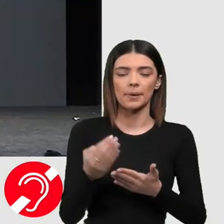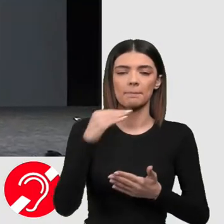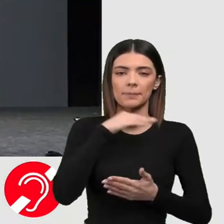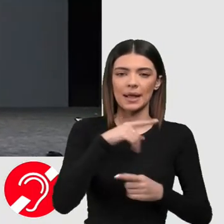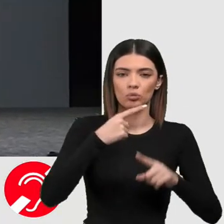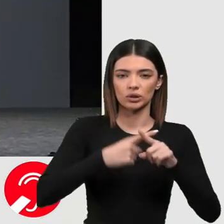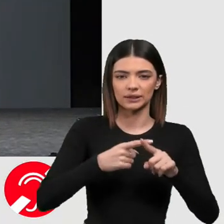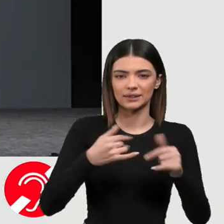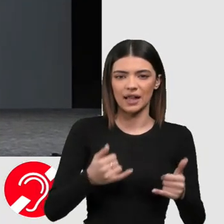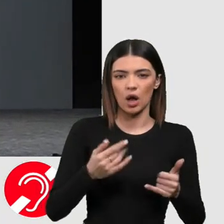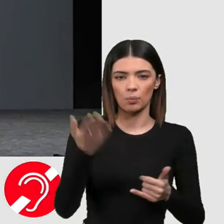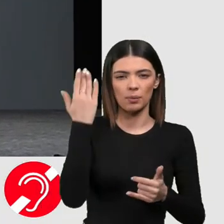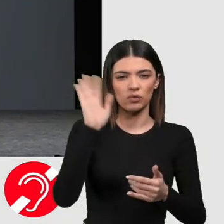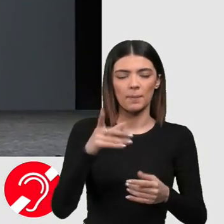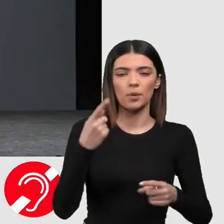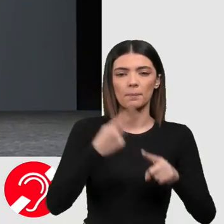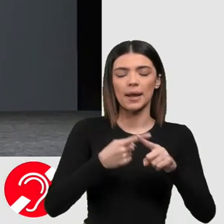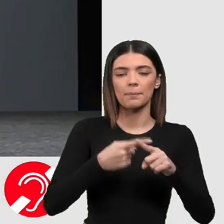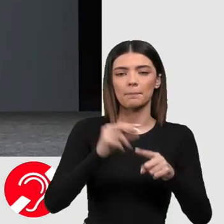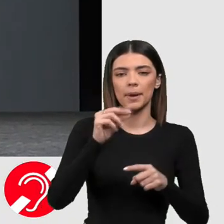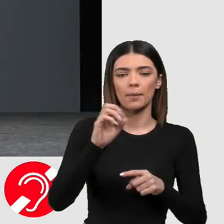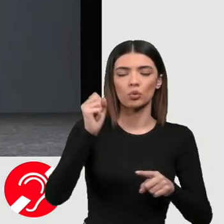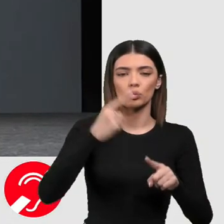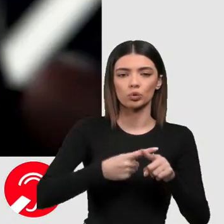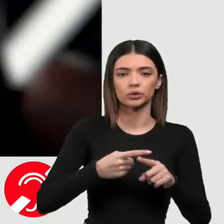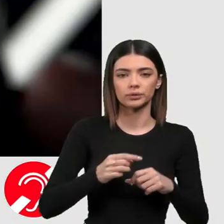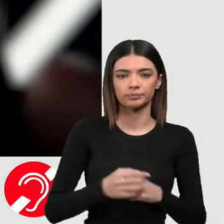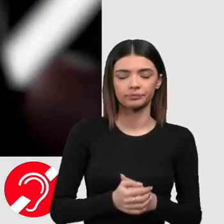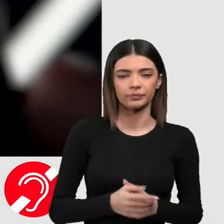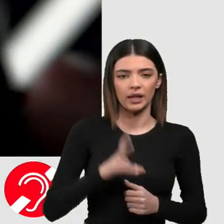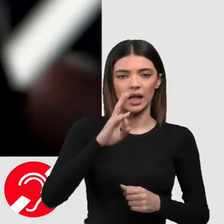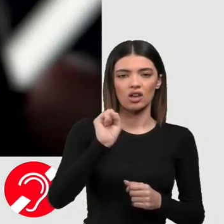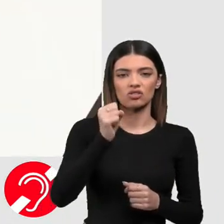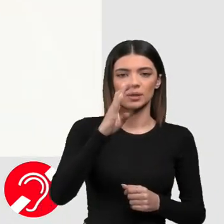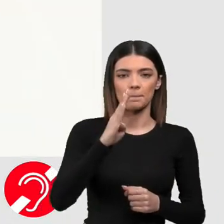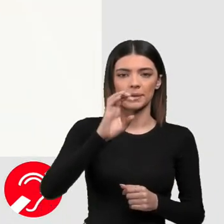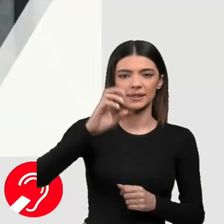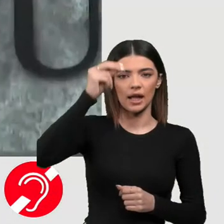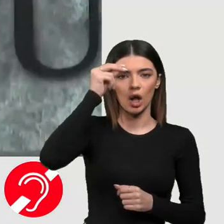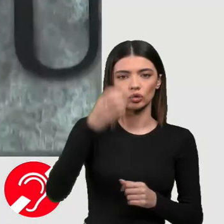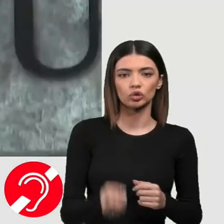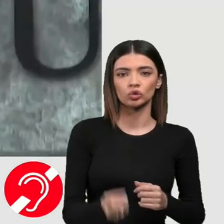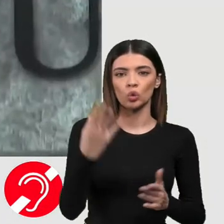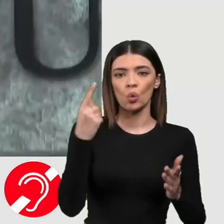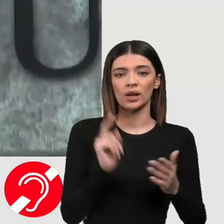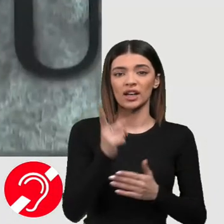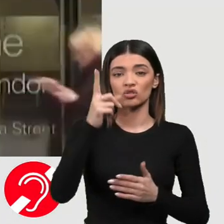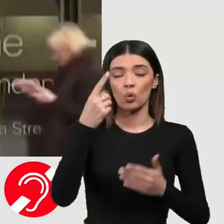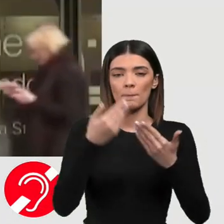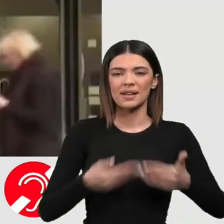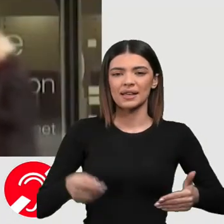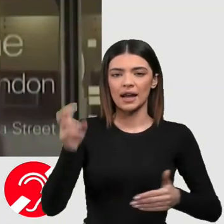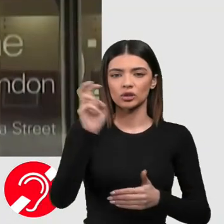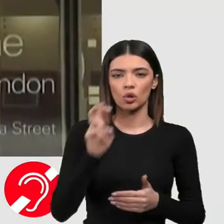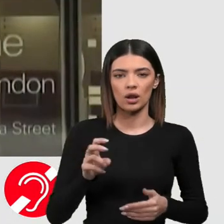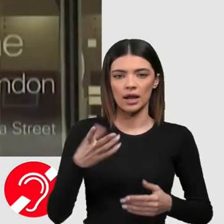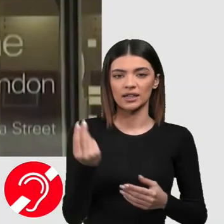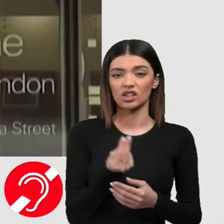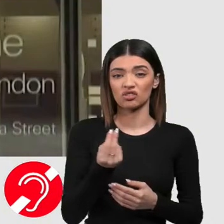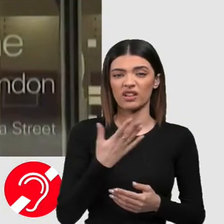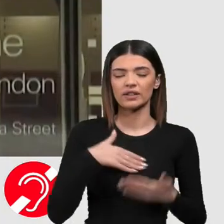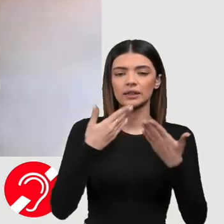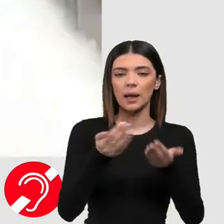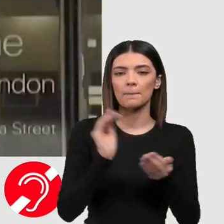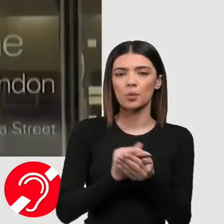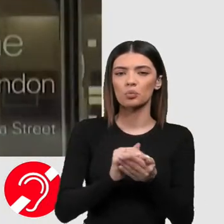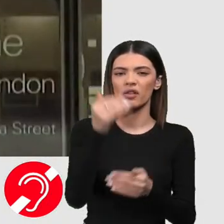X. Anterior era disponibil doar pentru abonații Premium Plus. HSBC anunță înființarea unui fond de creștere de 1 miliard de dolari. Scopul este să